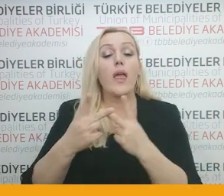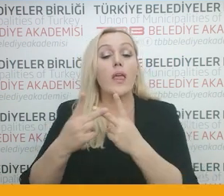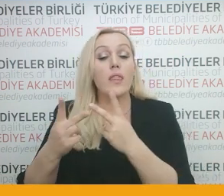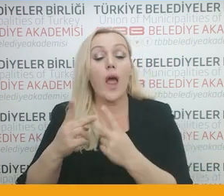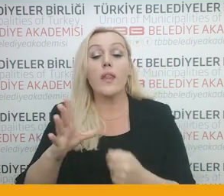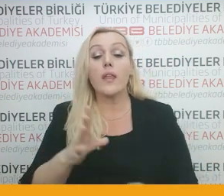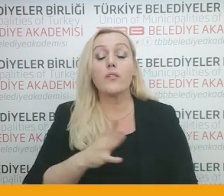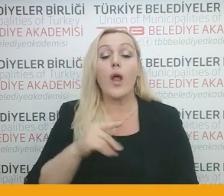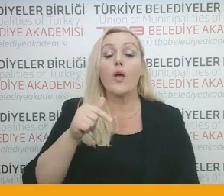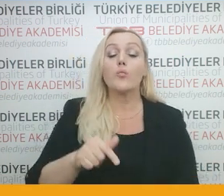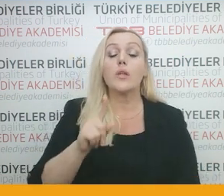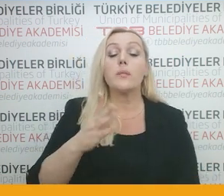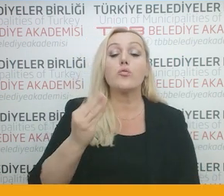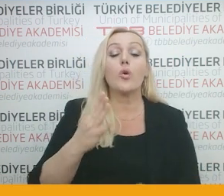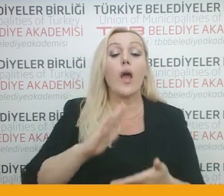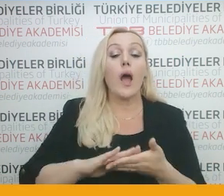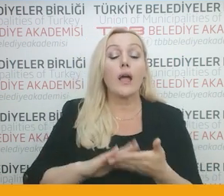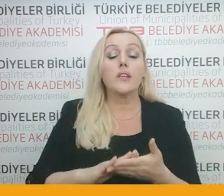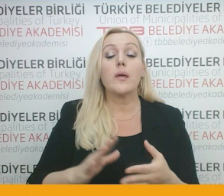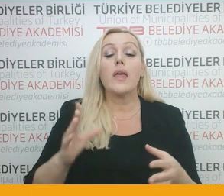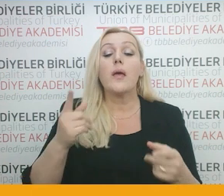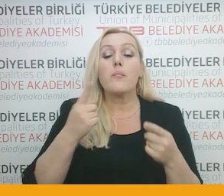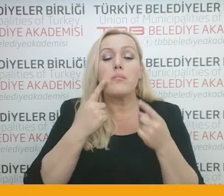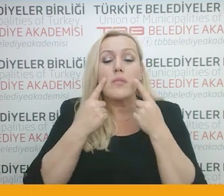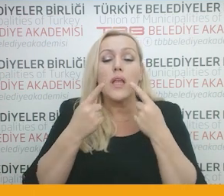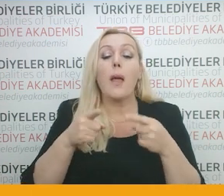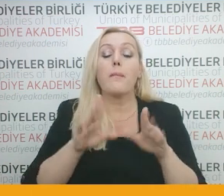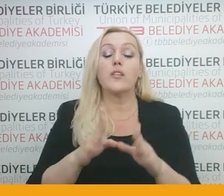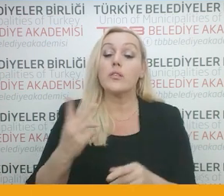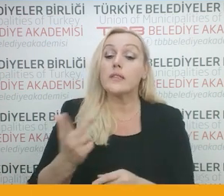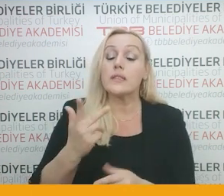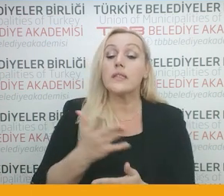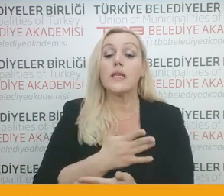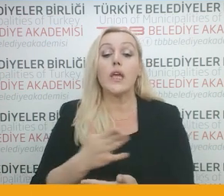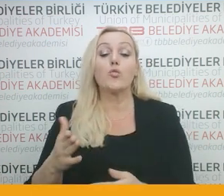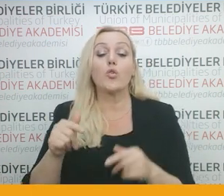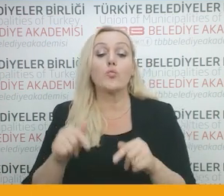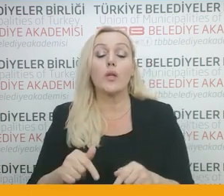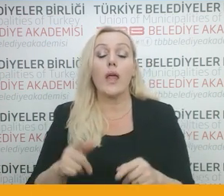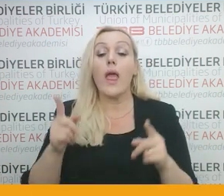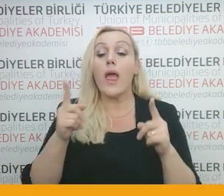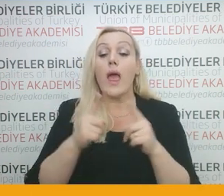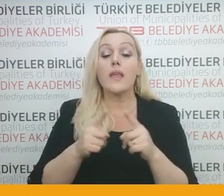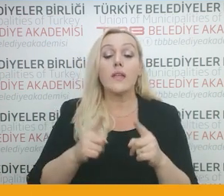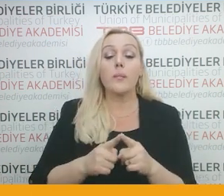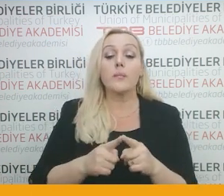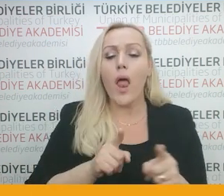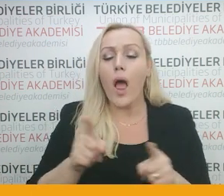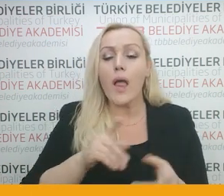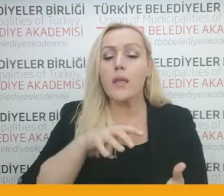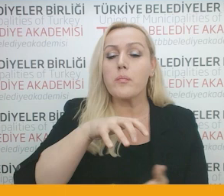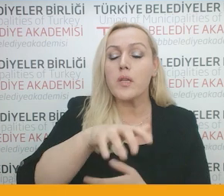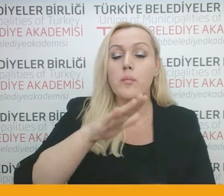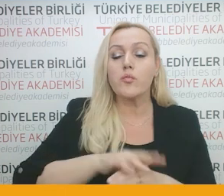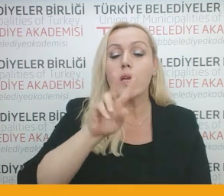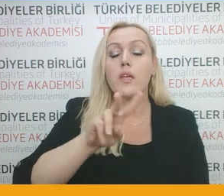Birçok arkadaşımızı bunlara ilgilendirdiğini düşünmediğimiz için hızlı geçiyoruz buraları. Bu hesapları hangi prim yapacak?